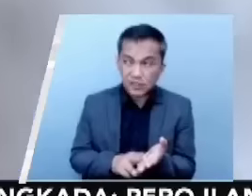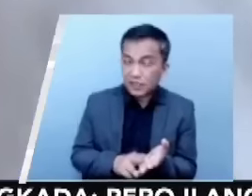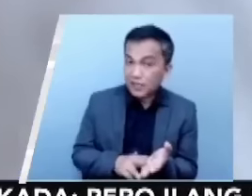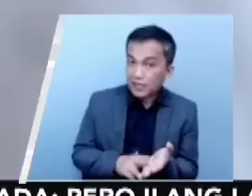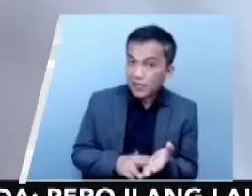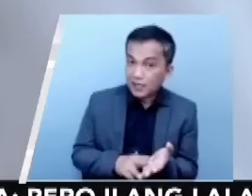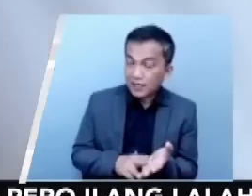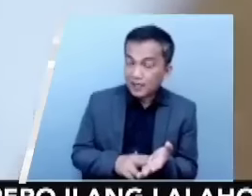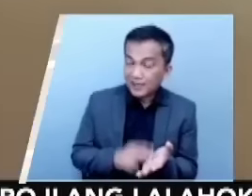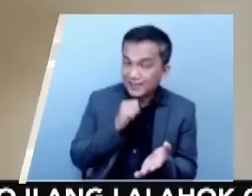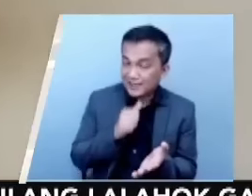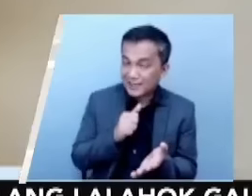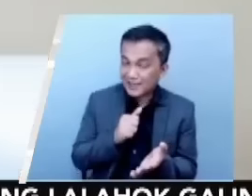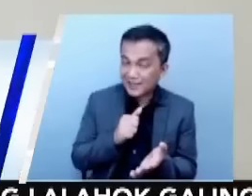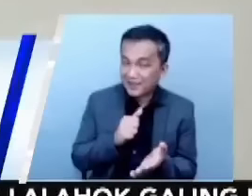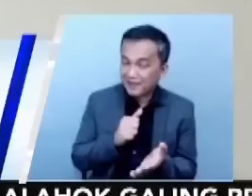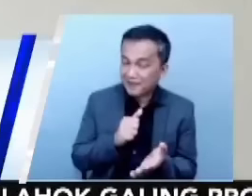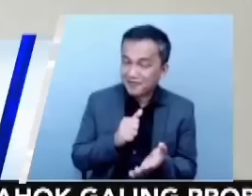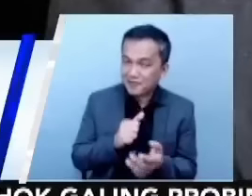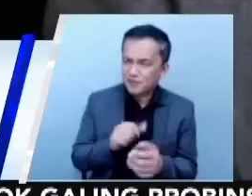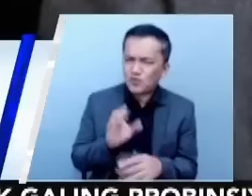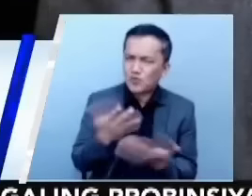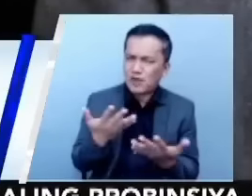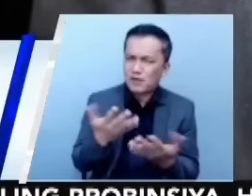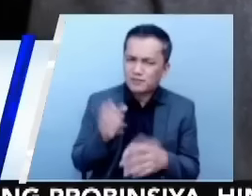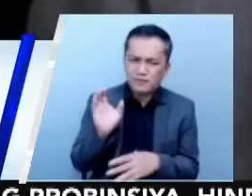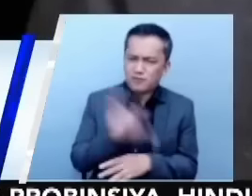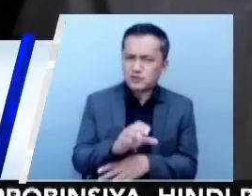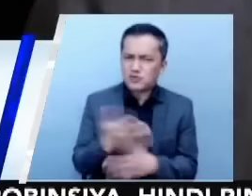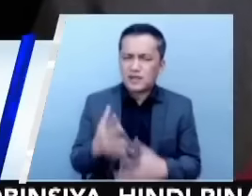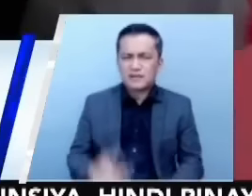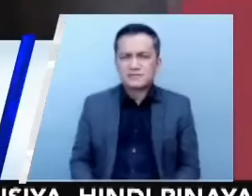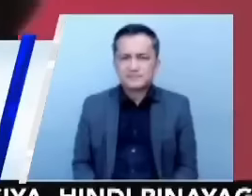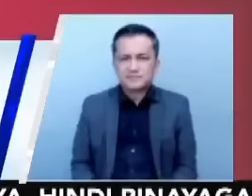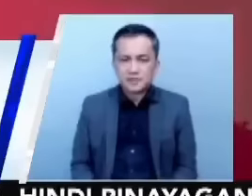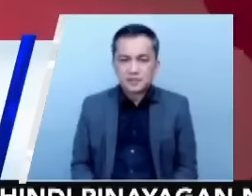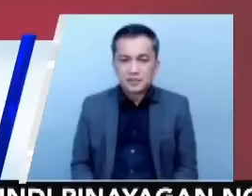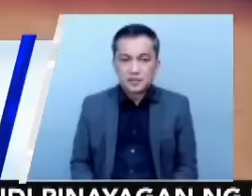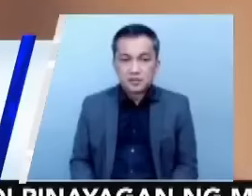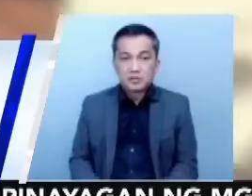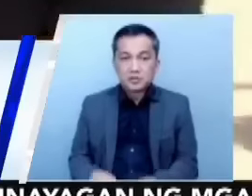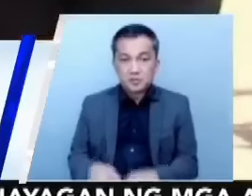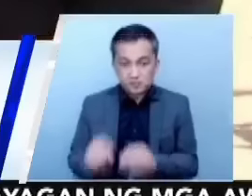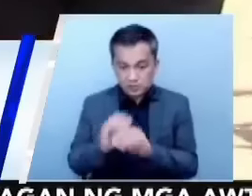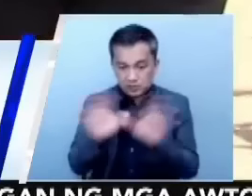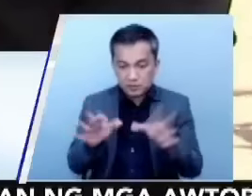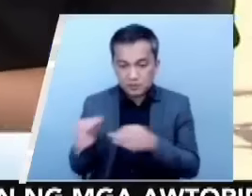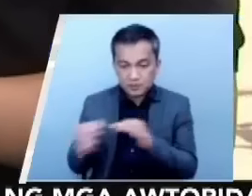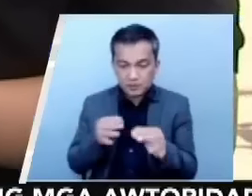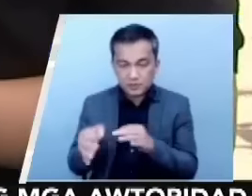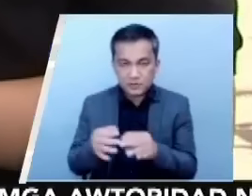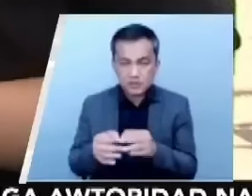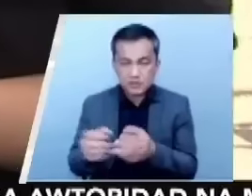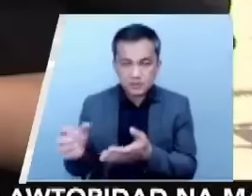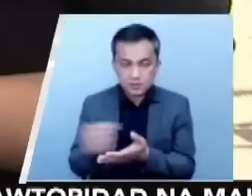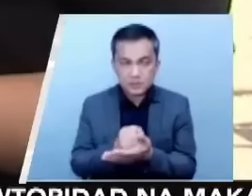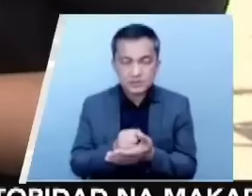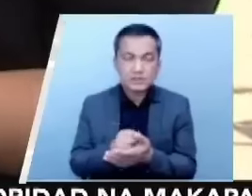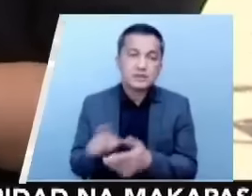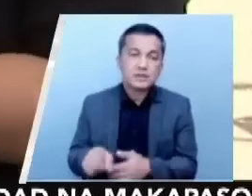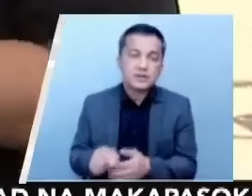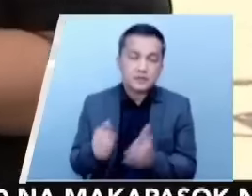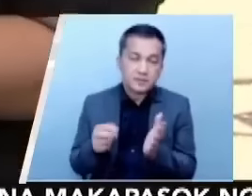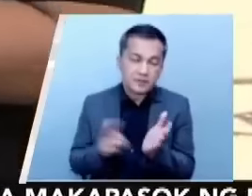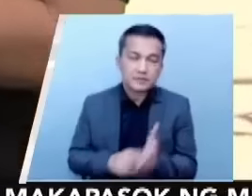pilitay. Maayos naman daw ang paliwanag sa mga nangalap din ng pirma sa Ligaw Albay. Para sa GMA Integrated